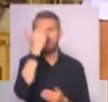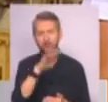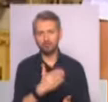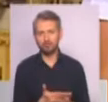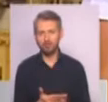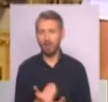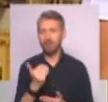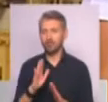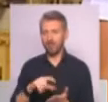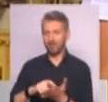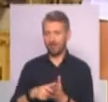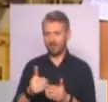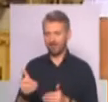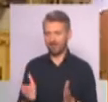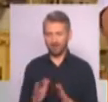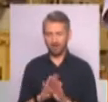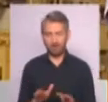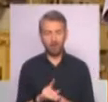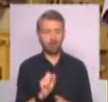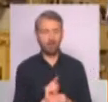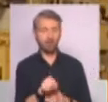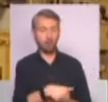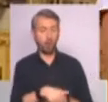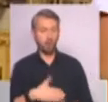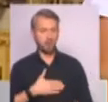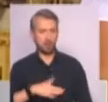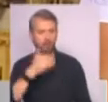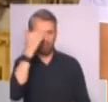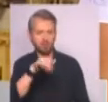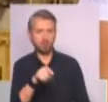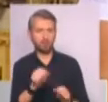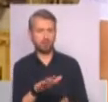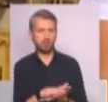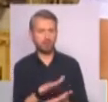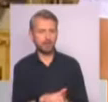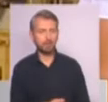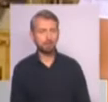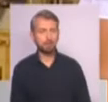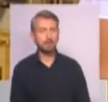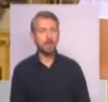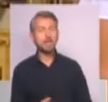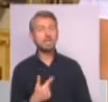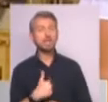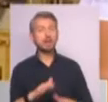тільки квартира. Їх тільки квартира. Знаєте, от за порогом це вже не моє, там можна смітити. Тому, ну, я